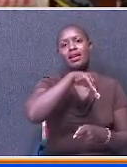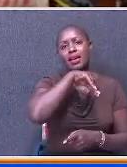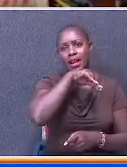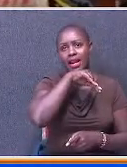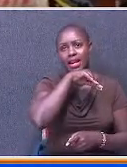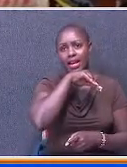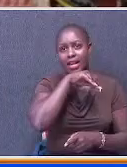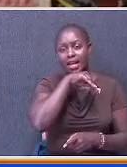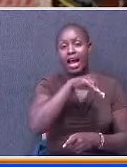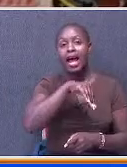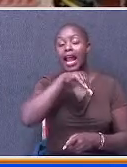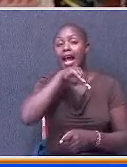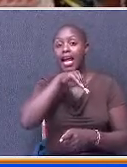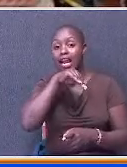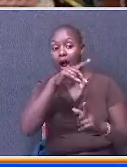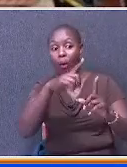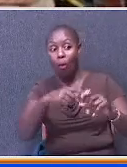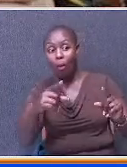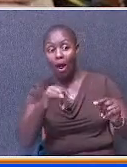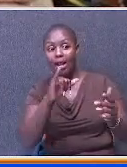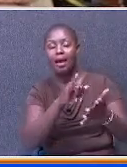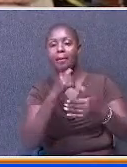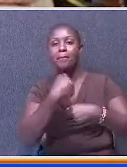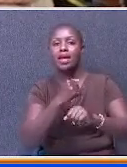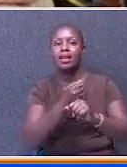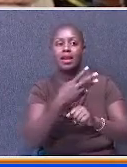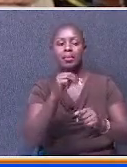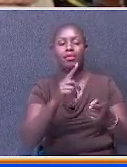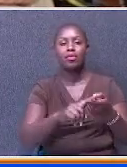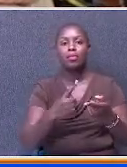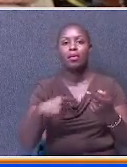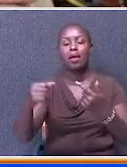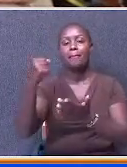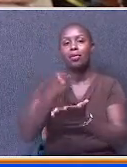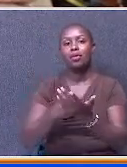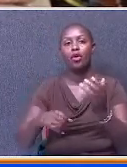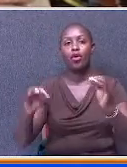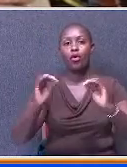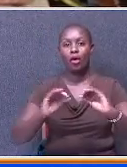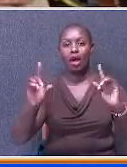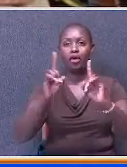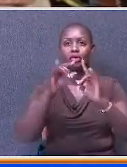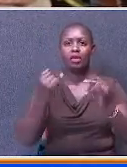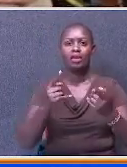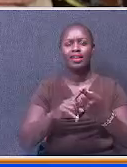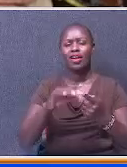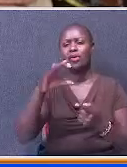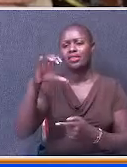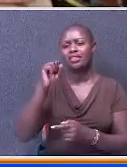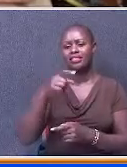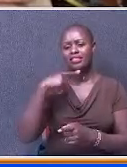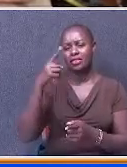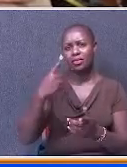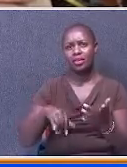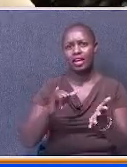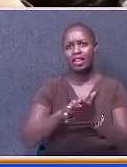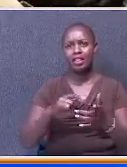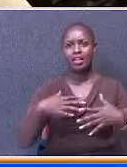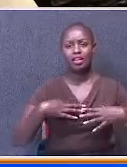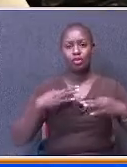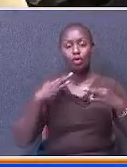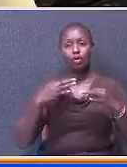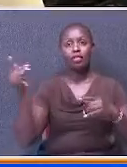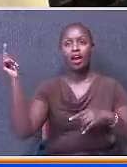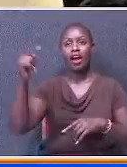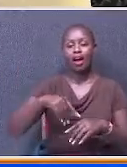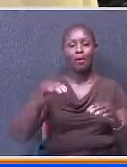alifanya asichaguliwe na watu. Sasa hii mkuu ya mambo amesema ati nguo za mtumba hazitakuja hapa. Hapa